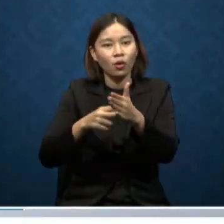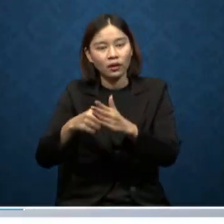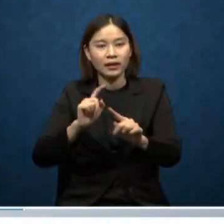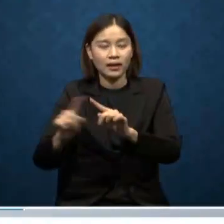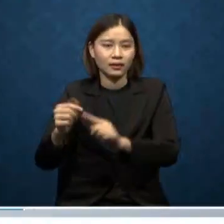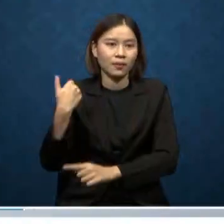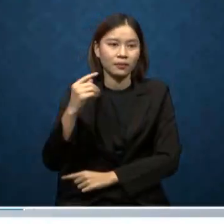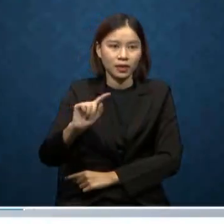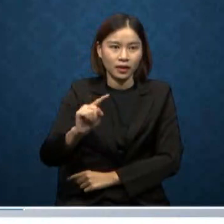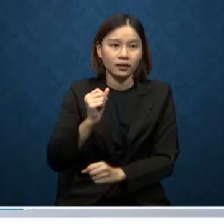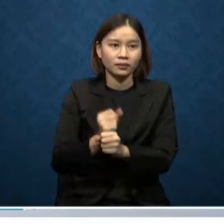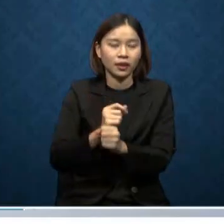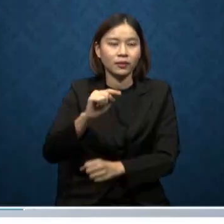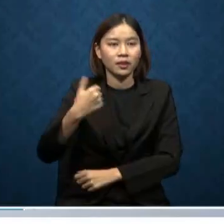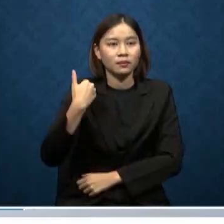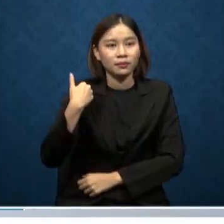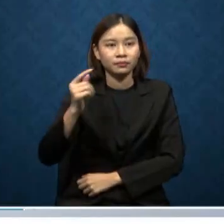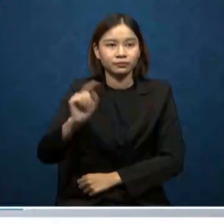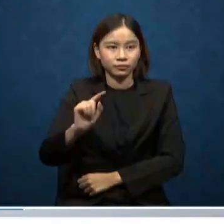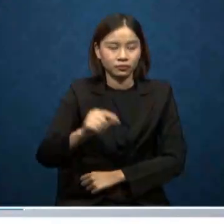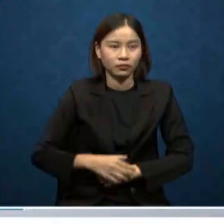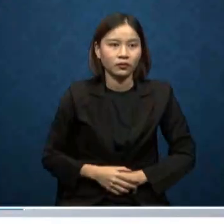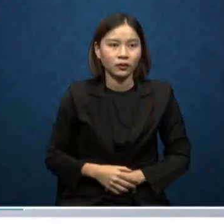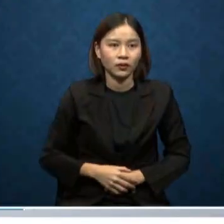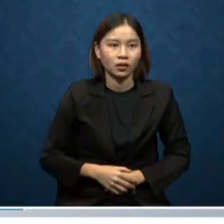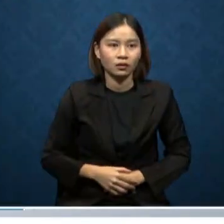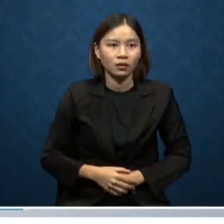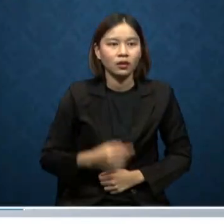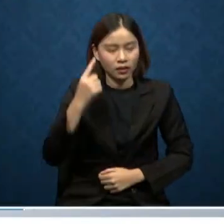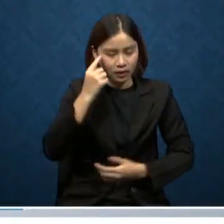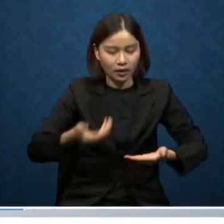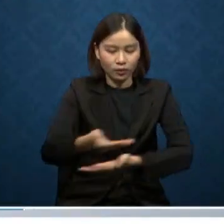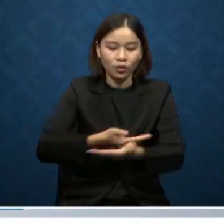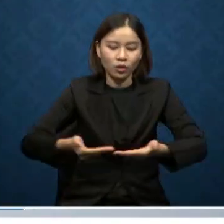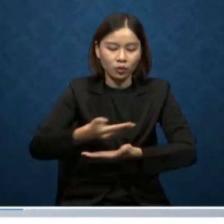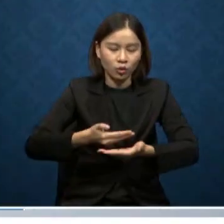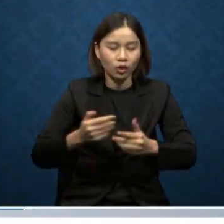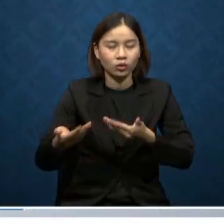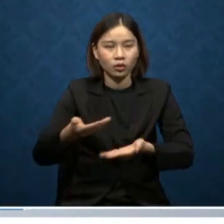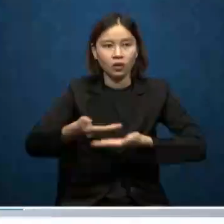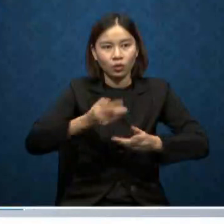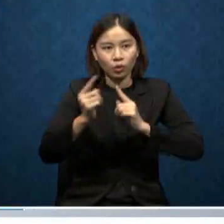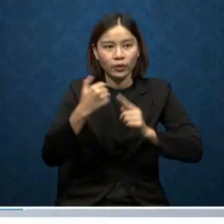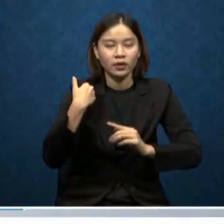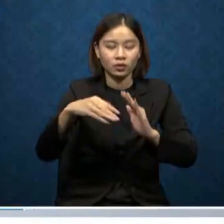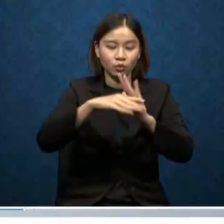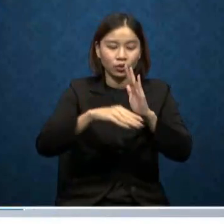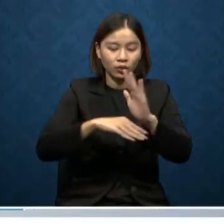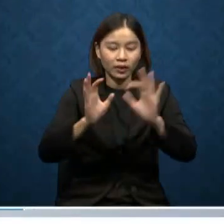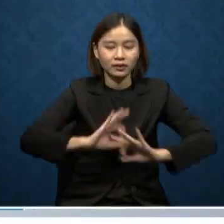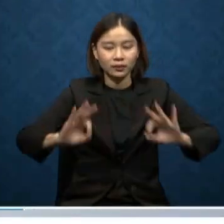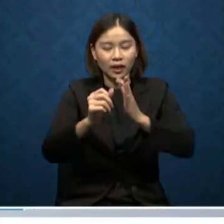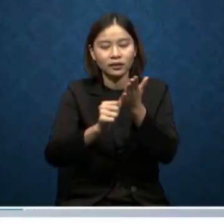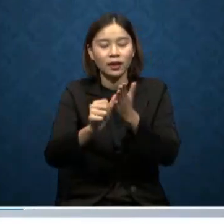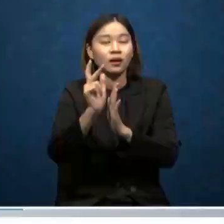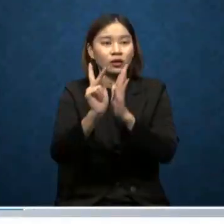ภาราคิตจริงซึ่งคงจะได้มาถกแหลง้วก็หากมคนไลที่มความจำเป็จะตองแ้iają